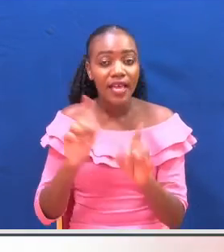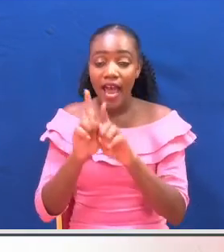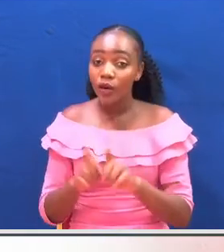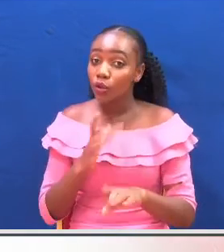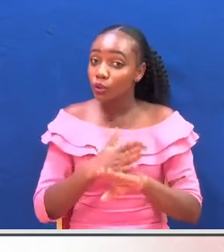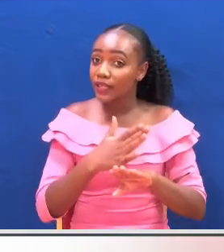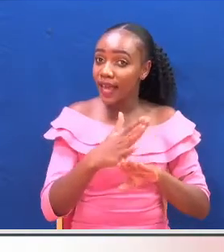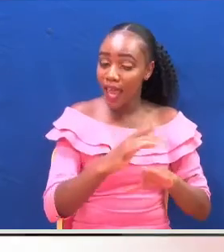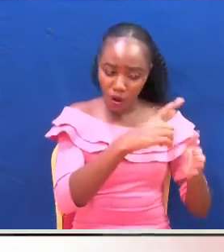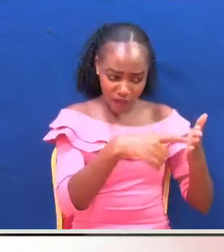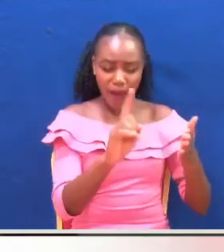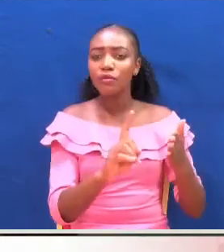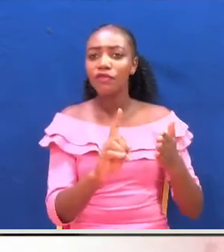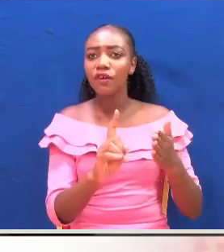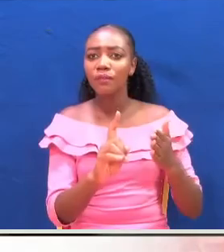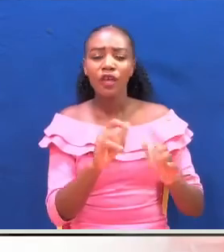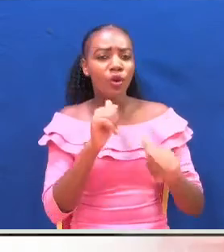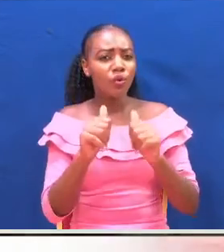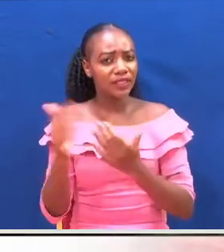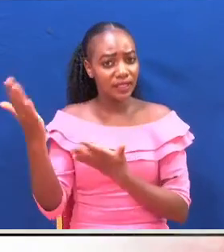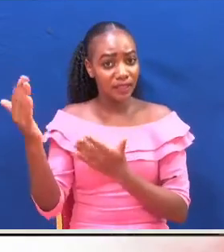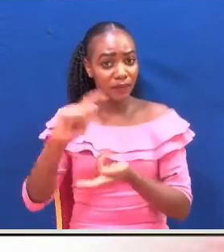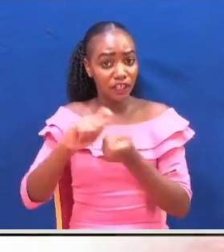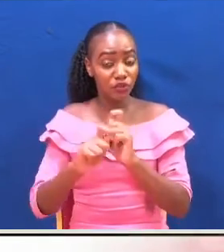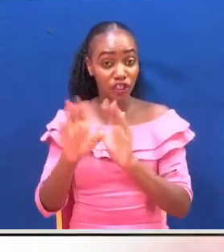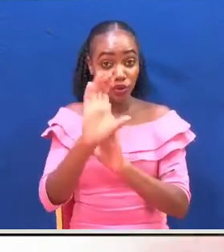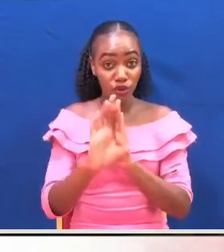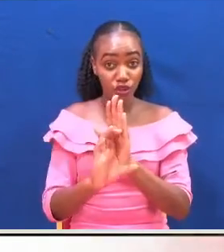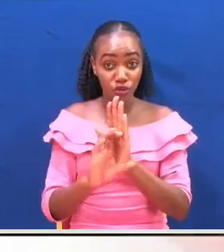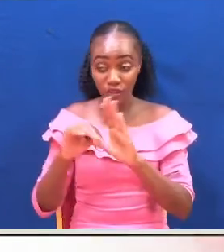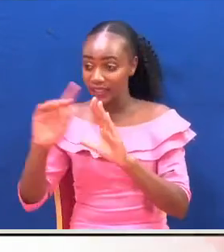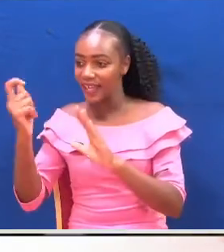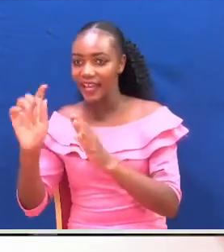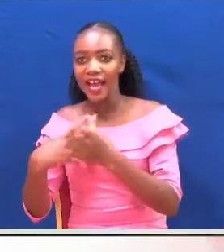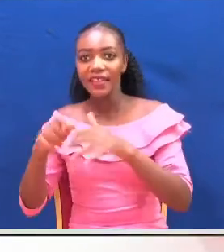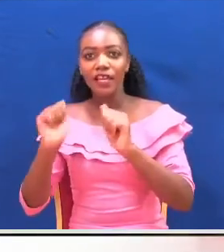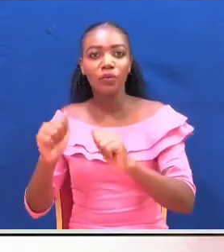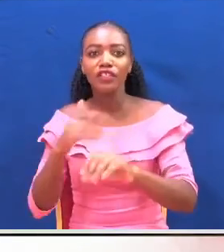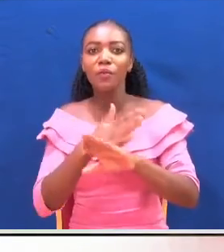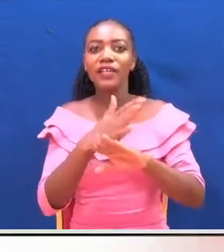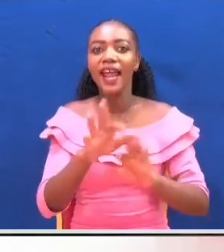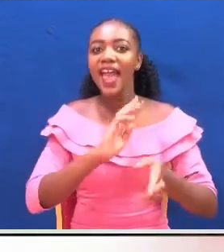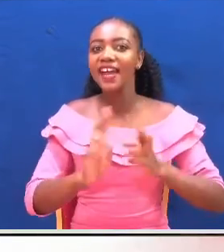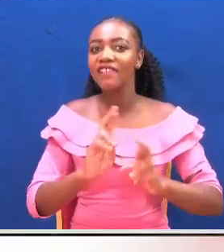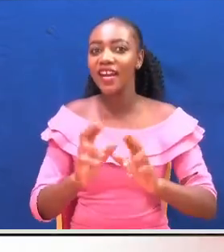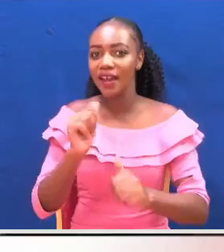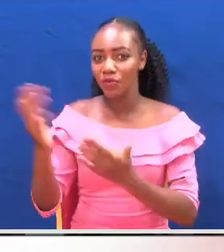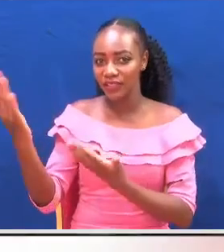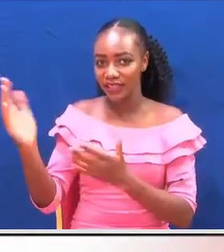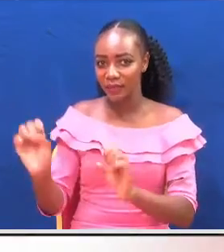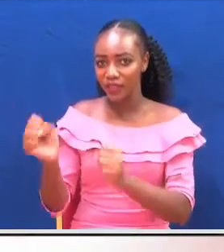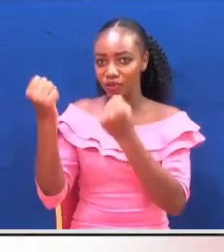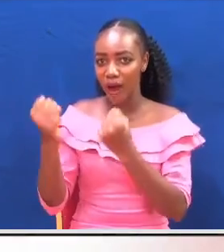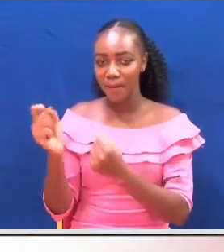kupitishwa kwa mswada huu unaonuiwa kufanya marekebisho kwenye katiba huenda ukachelewesha kura ya maoni inayotarajiwa